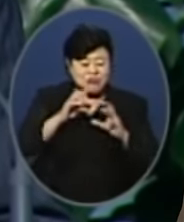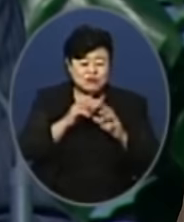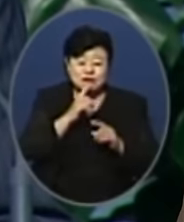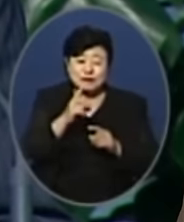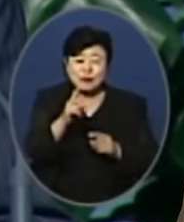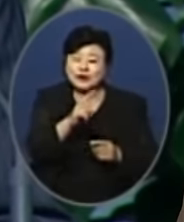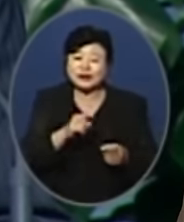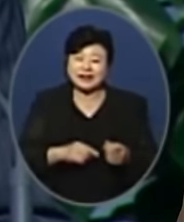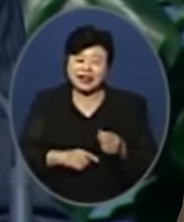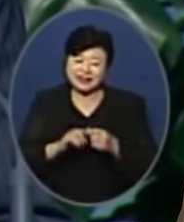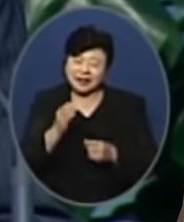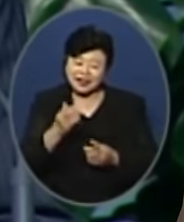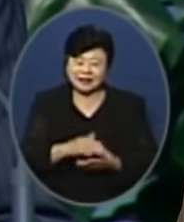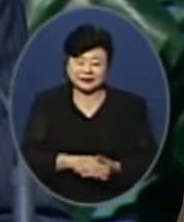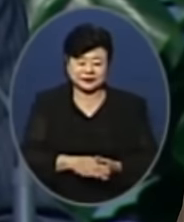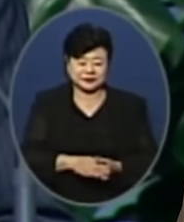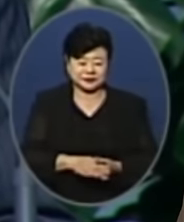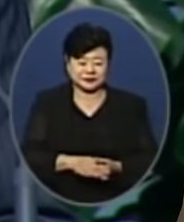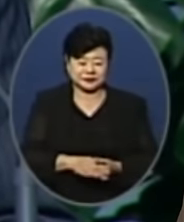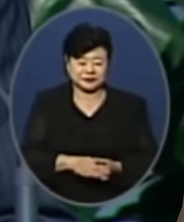한국에서는